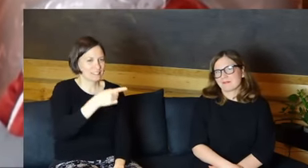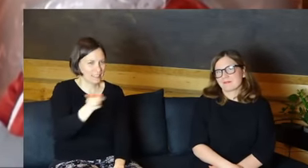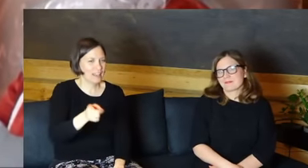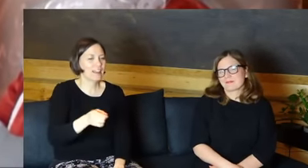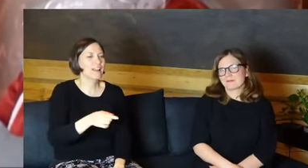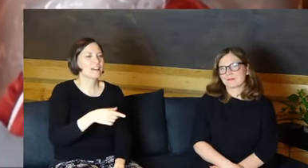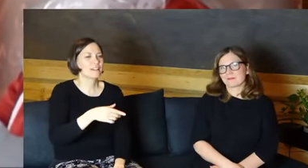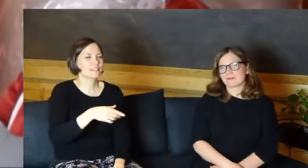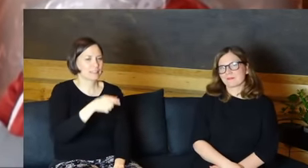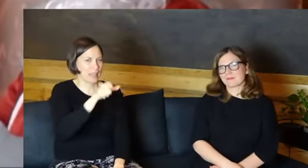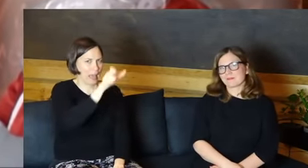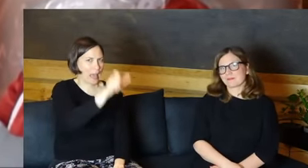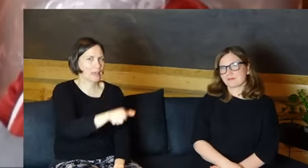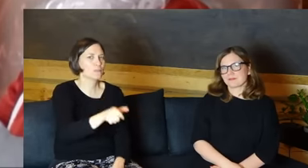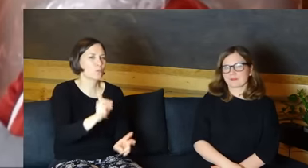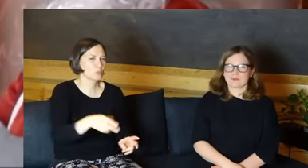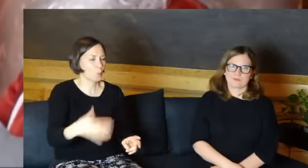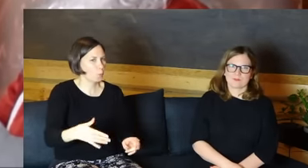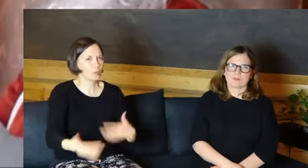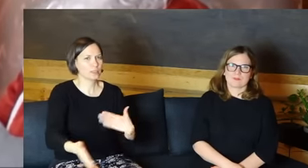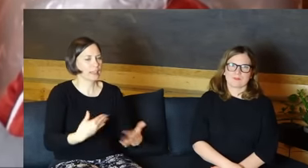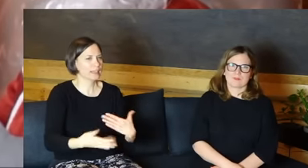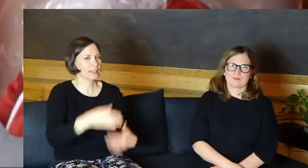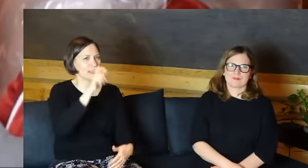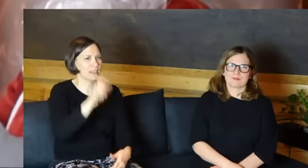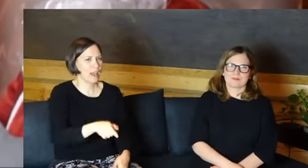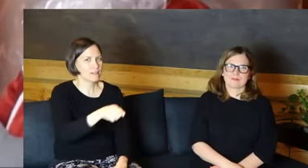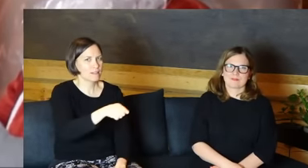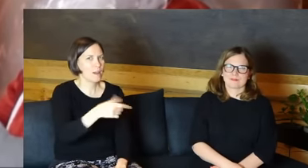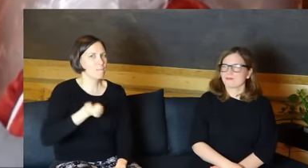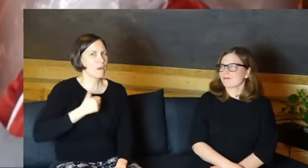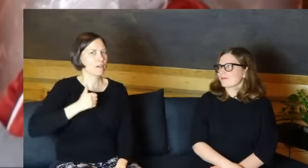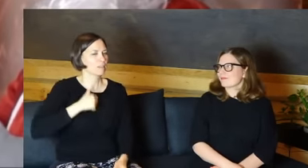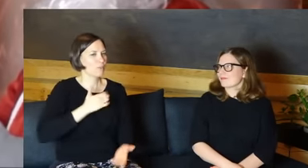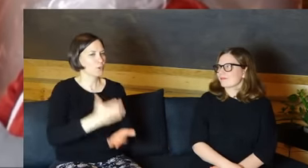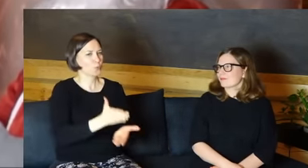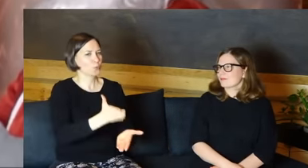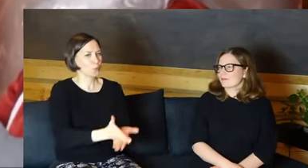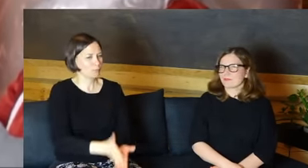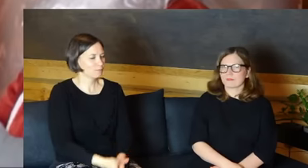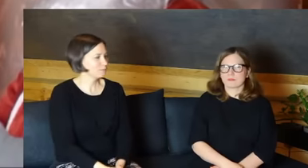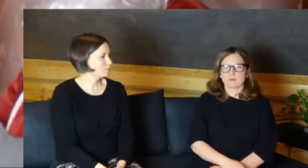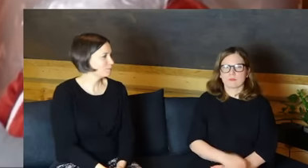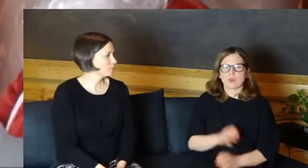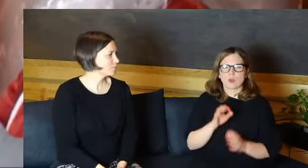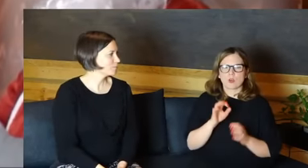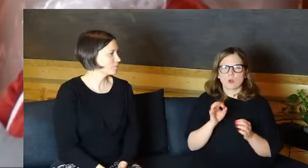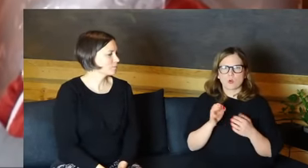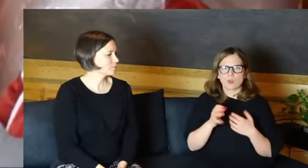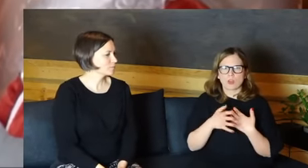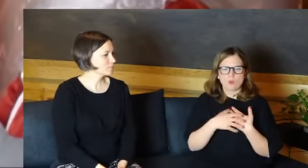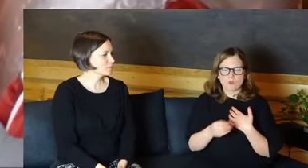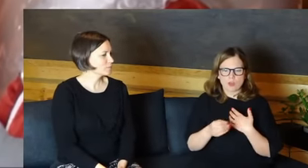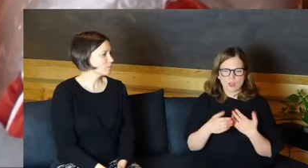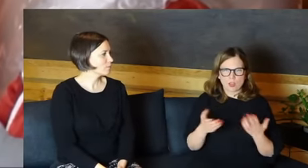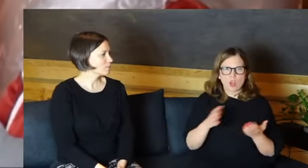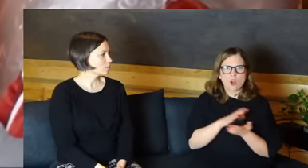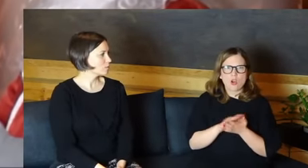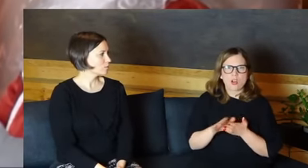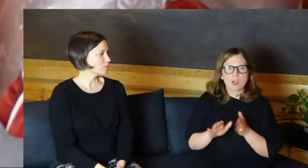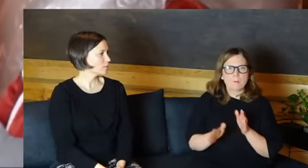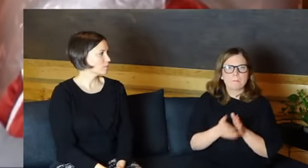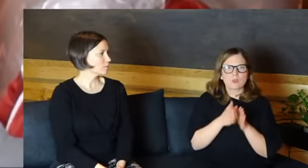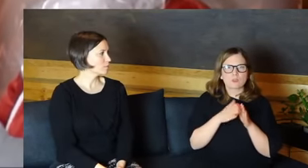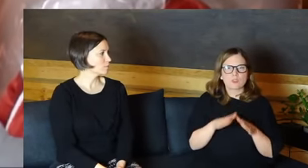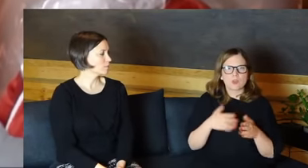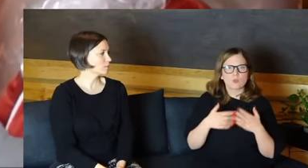on kyseessä tässäkin tapauksessa. Mahtava juttu. Miten tuo kuvaa, niin tässä ei ole perustavan työvaatteen päällä, että taitaa olla joku